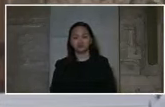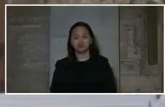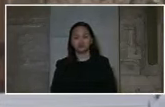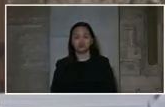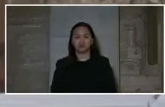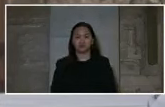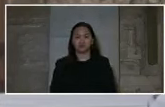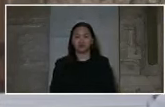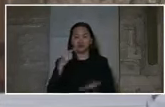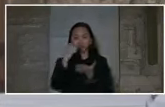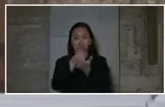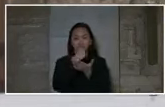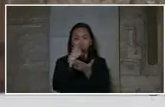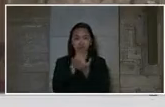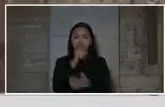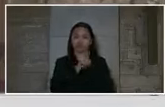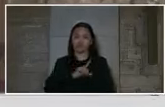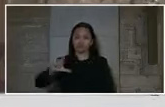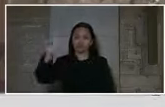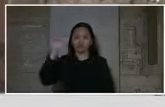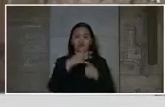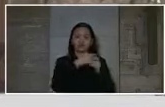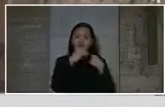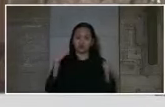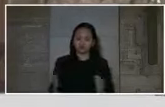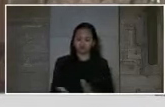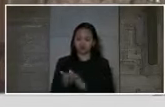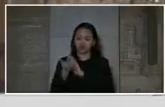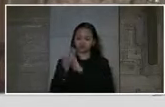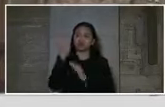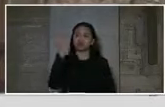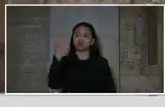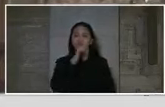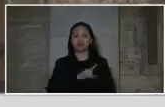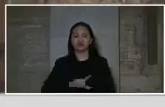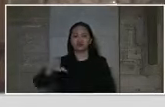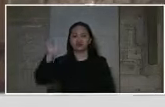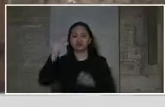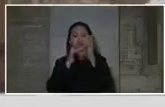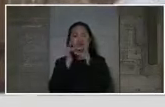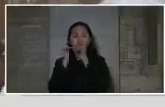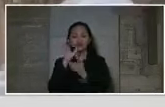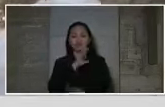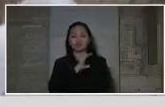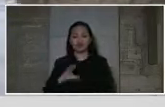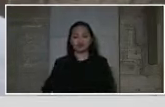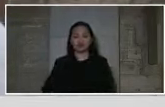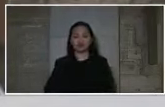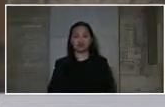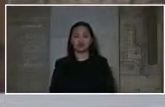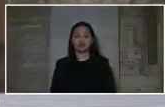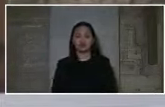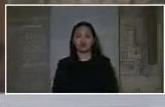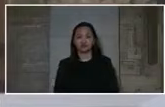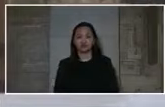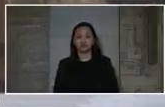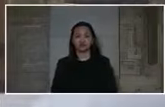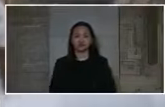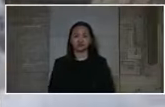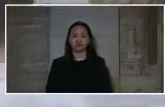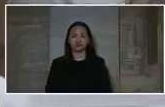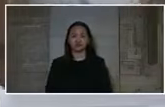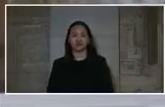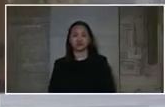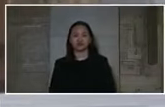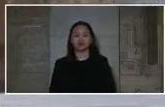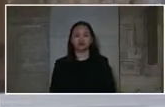Ang mabuting balita ng Panginoon. Pinupuri ka namin, Panginoong Hesukristo. Magsiupo